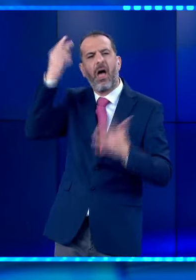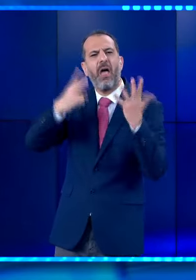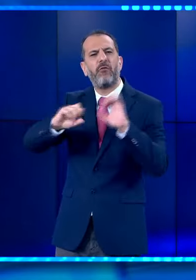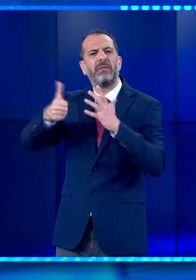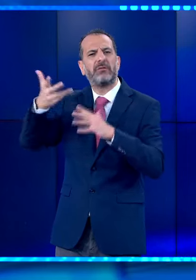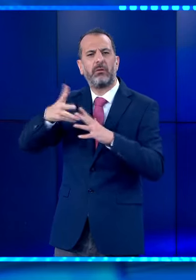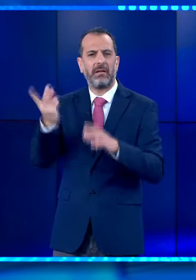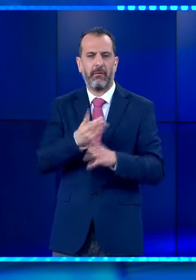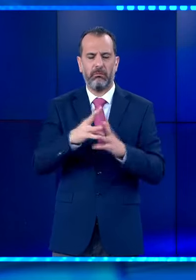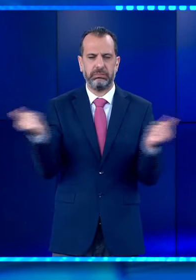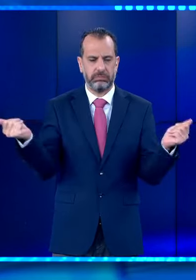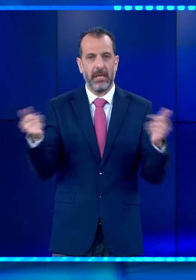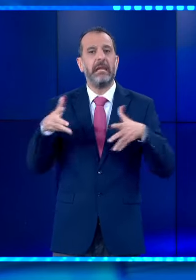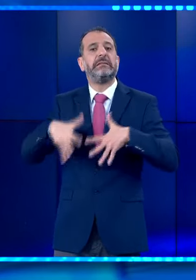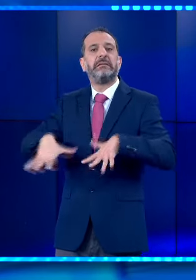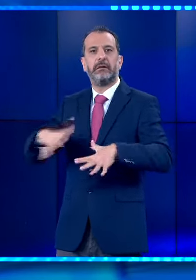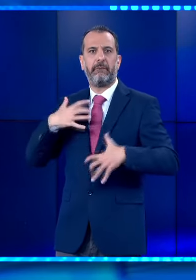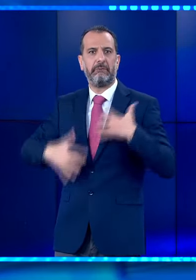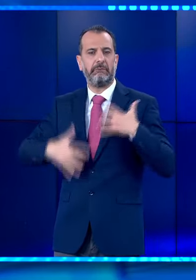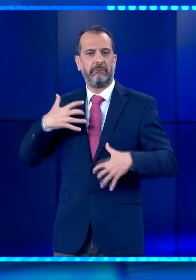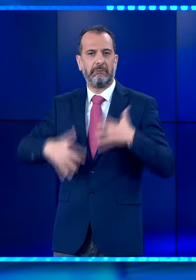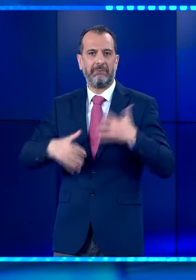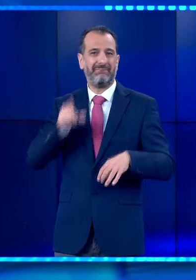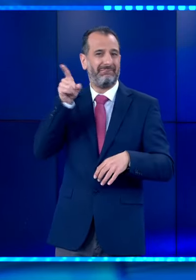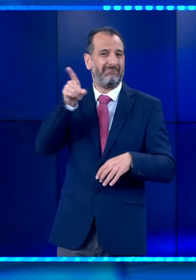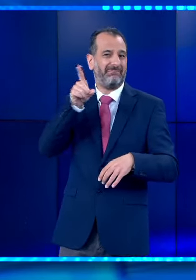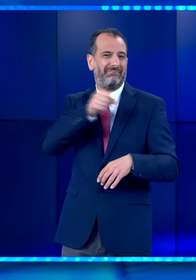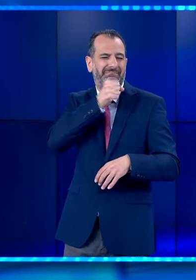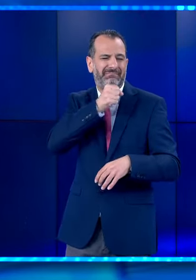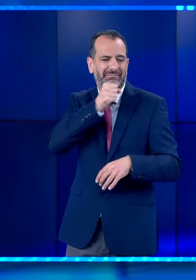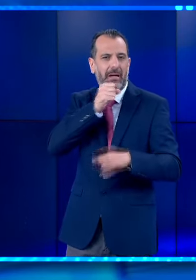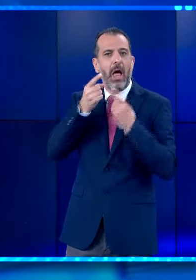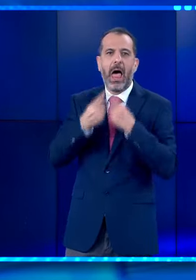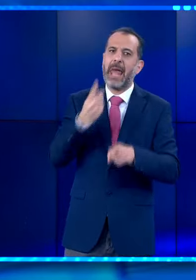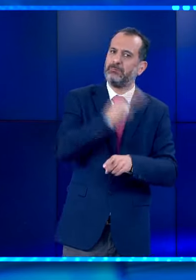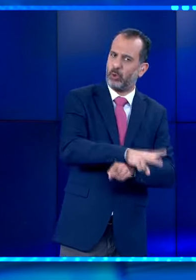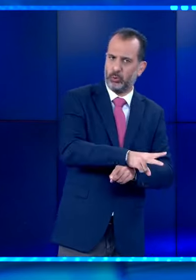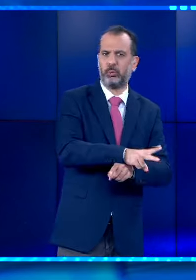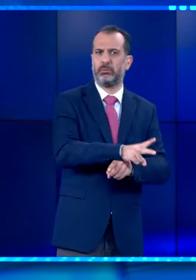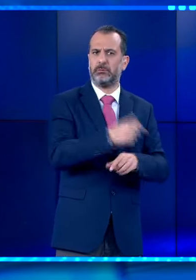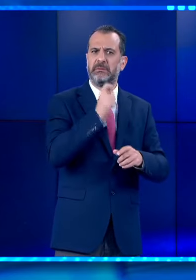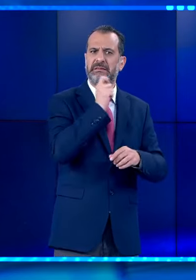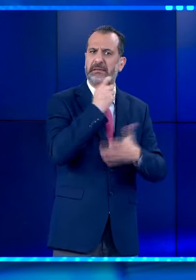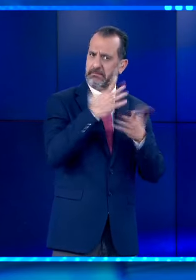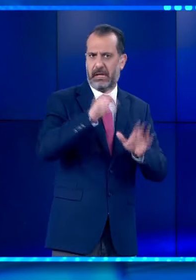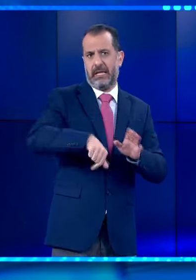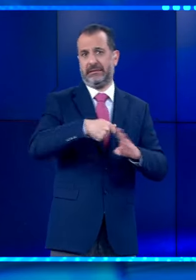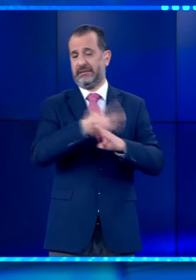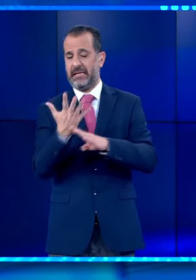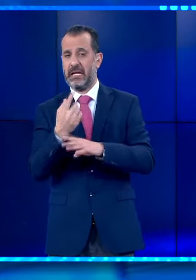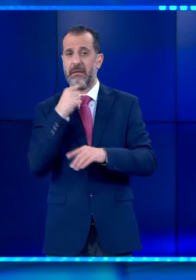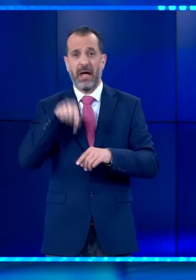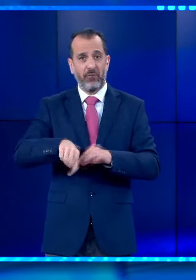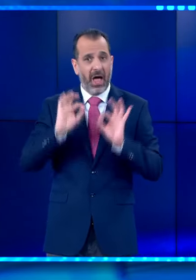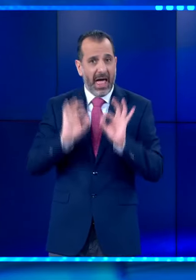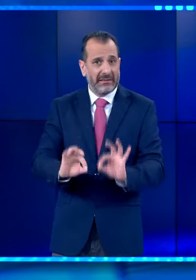Οι συγγενείς αγωνιούν για την τύχη τους. Ο ανιψιός της ηλικιωμένης γυναίκας μίλησε στο Σταρ, σημειώνοντας ότι αυτή είναι η τρίτη